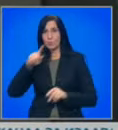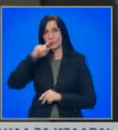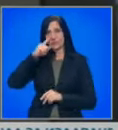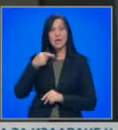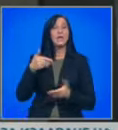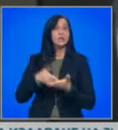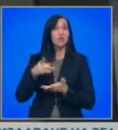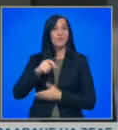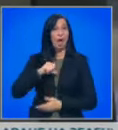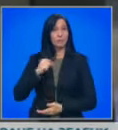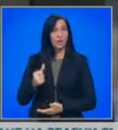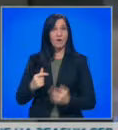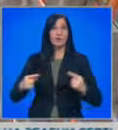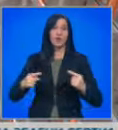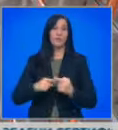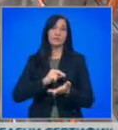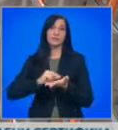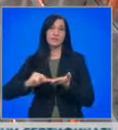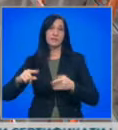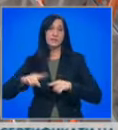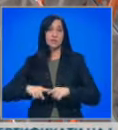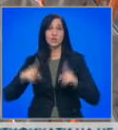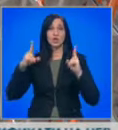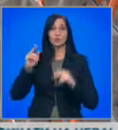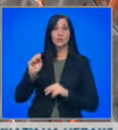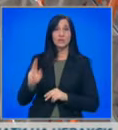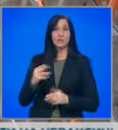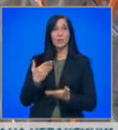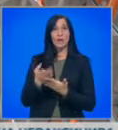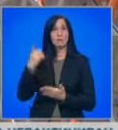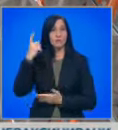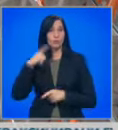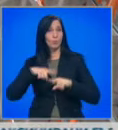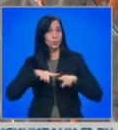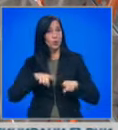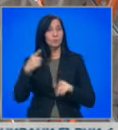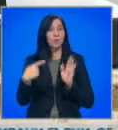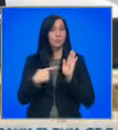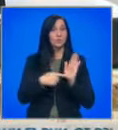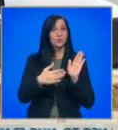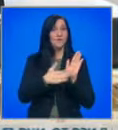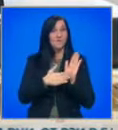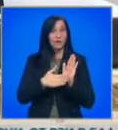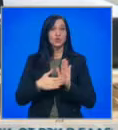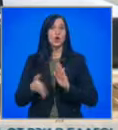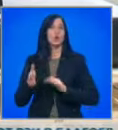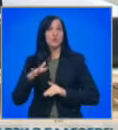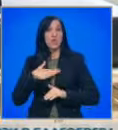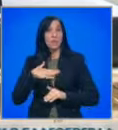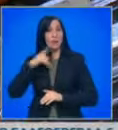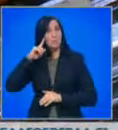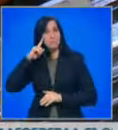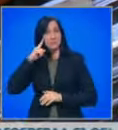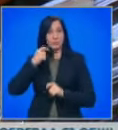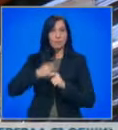Заради това обжалва пред Върховния административен съд решението на ЦИК и е подал сигнал до прокуратурата. Той посочва и факта, че ако дори са имали и мисъл да